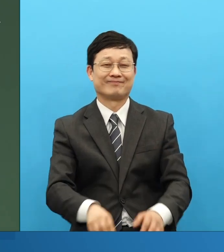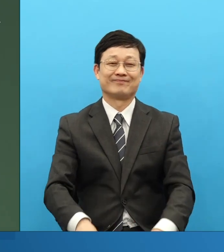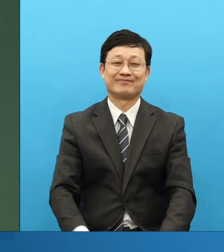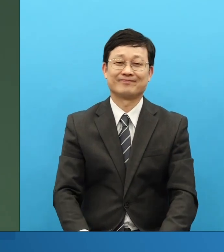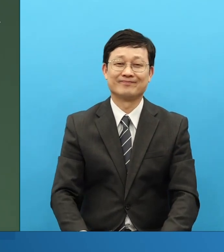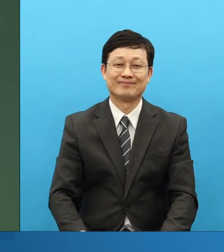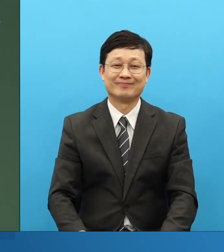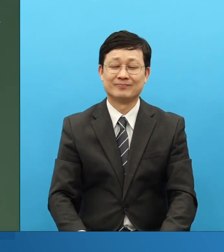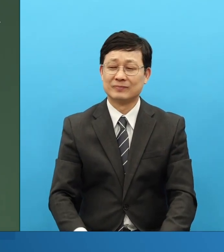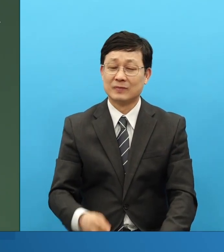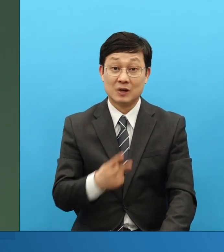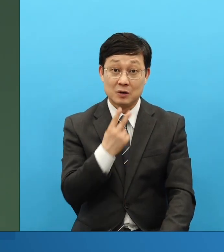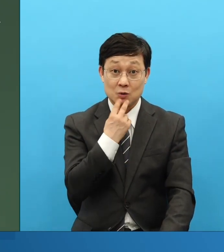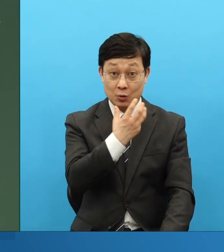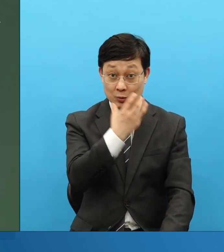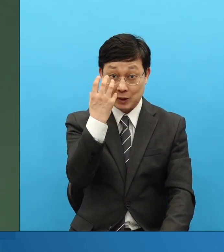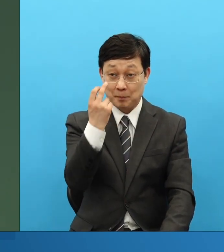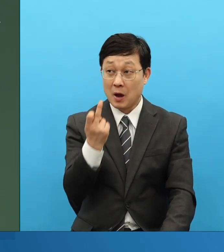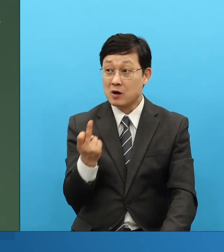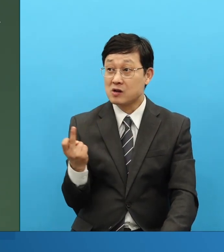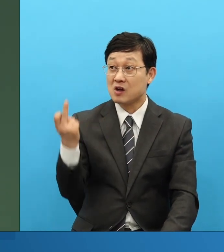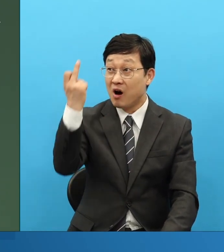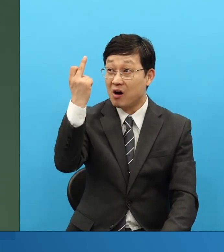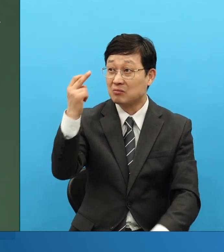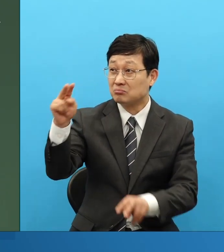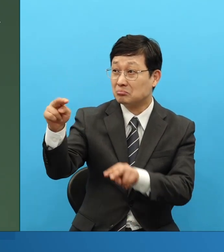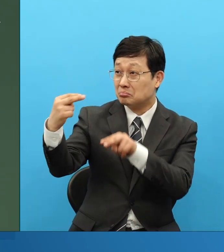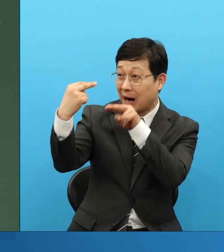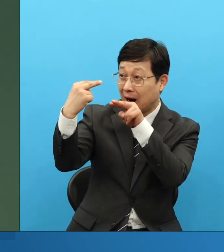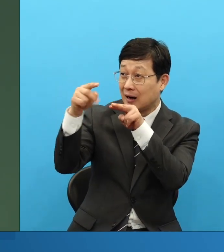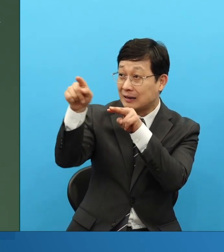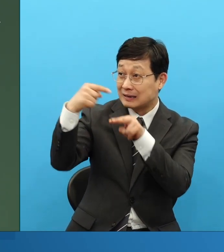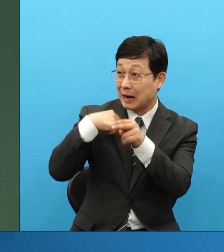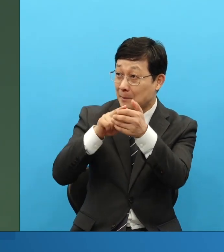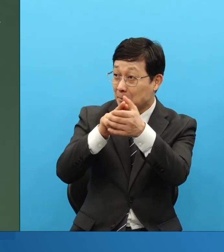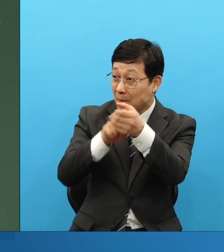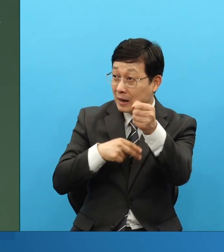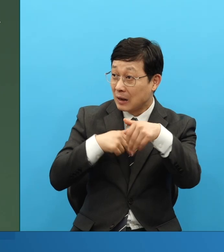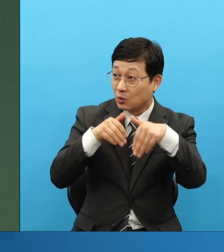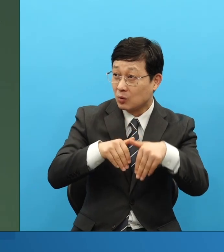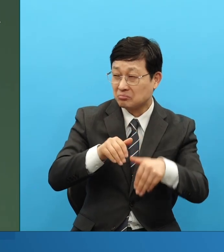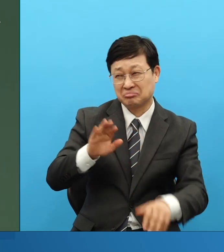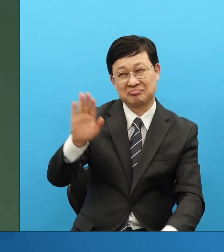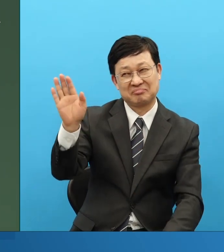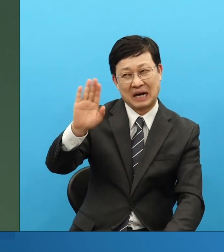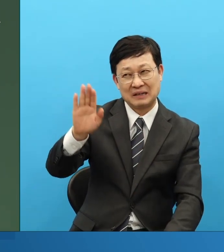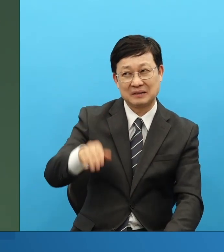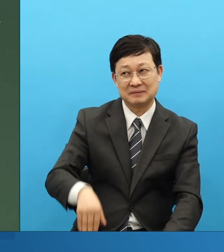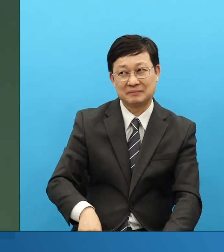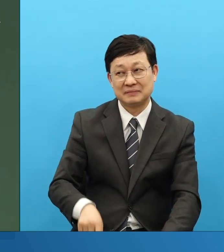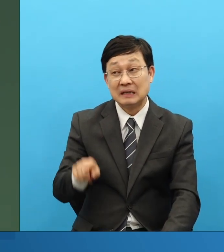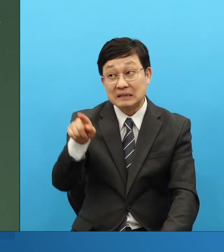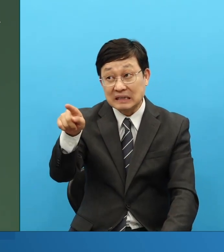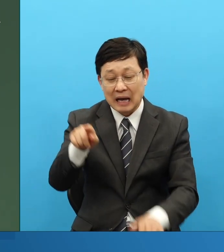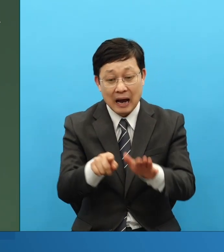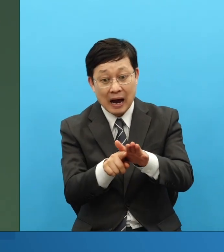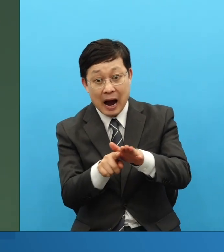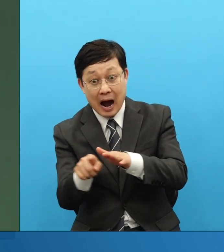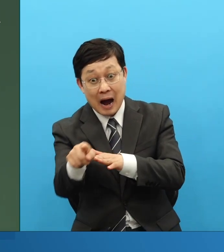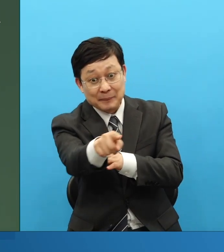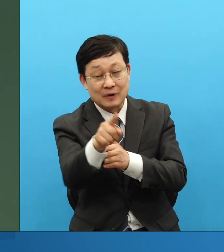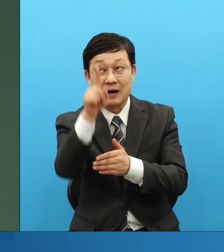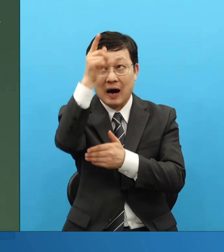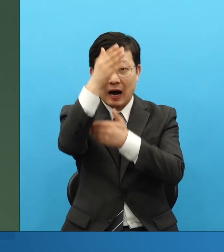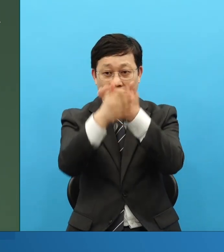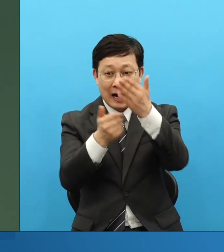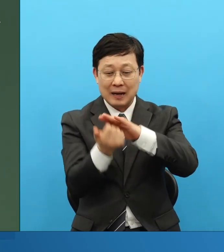형님들이 나를 팔아서 노예로 보낸 것이 아니고 하나님이 나를 앞서 보내셨습니다. My brothers, it was not you who sold me